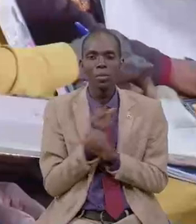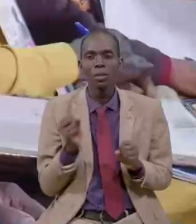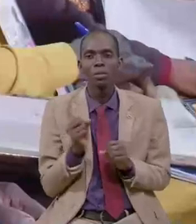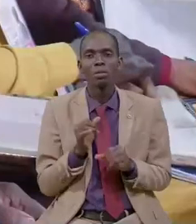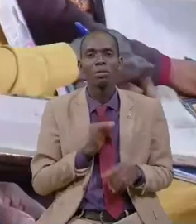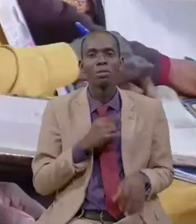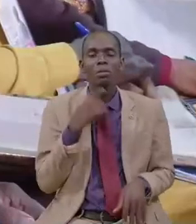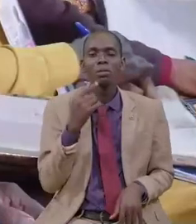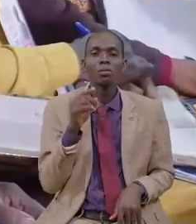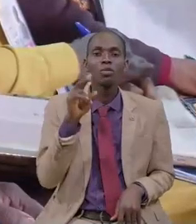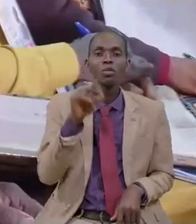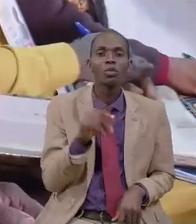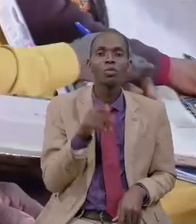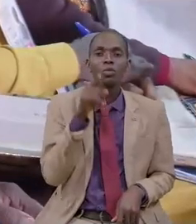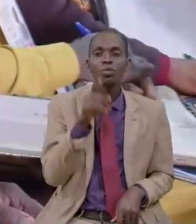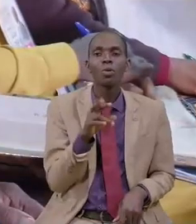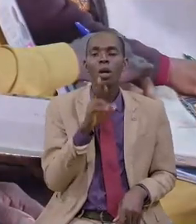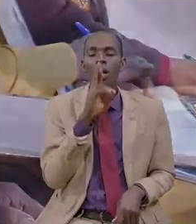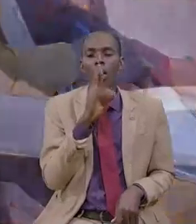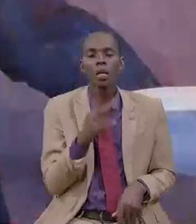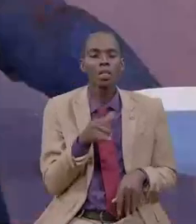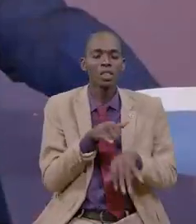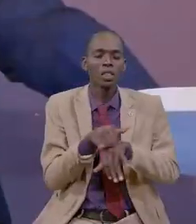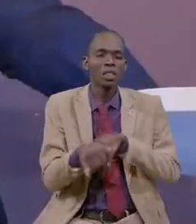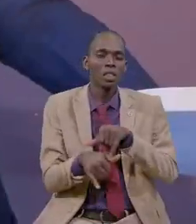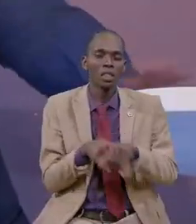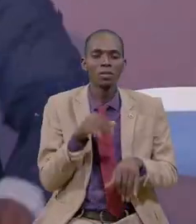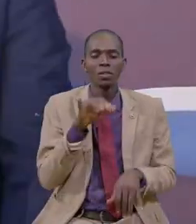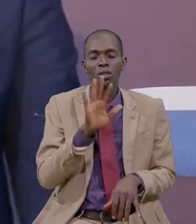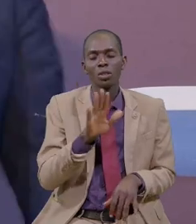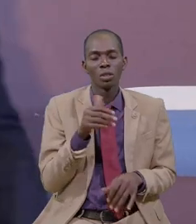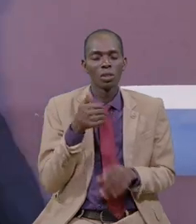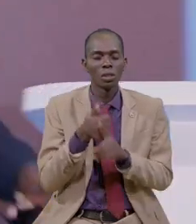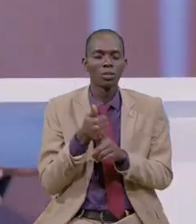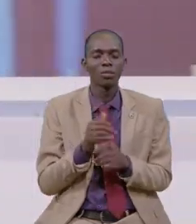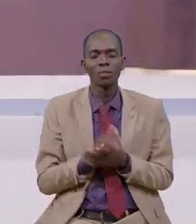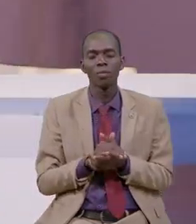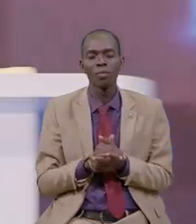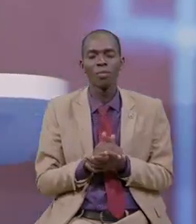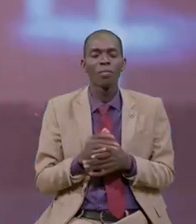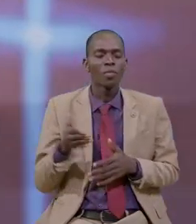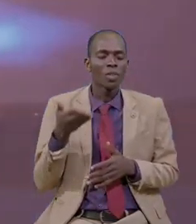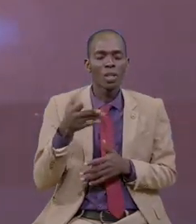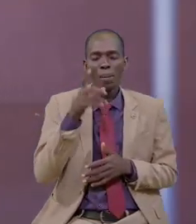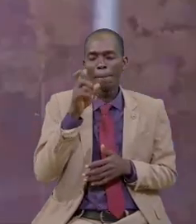j'ai dit, toi, tu te trompes. Tu te trompes. Il